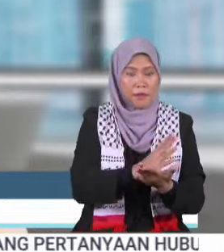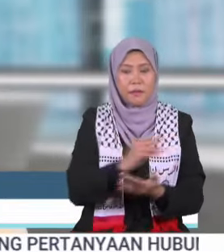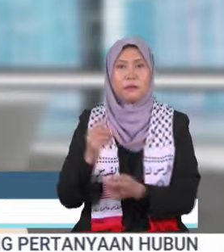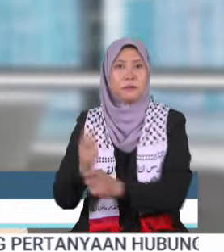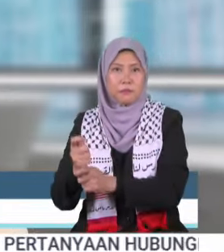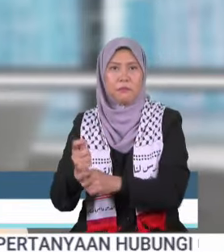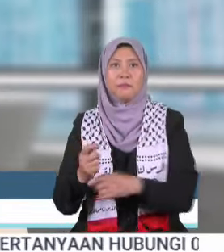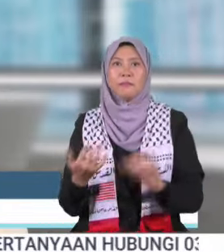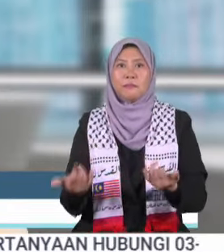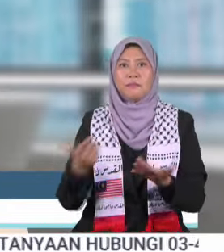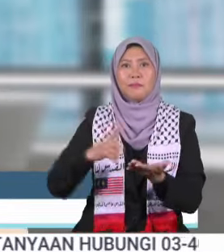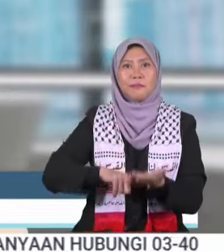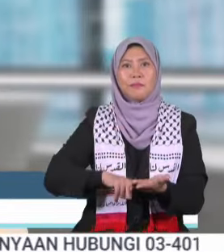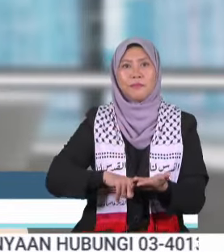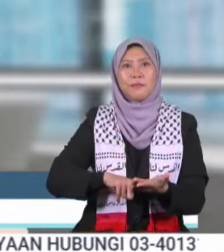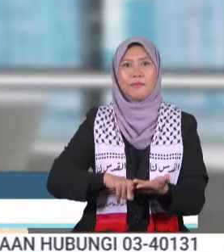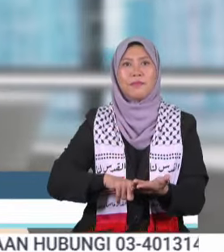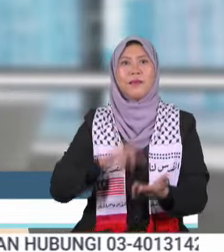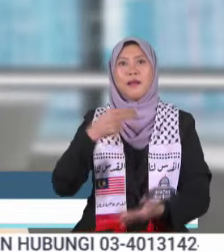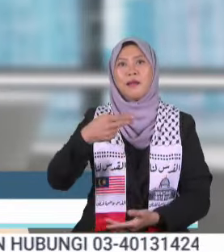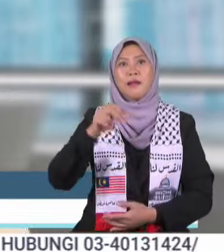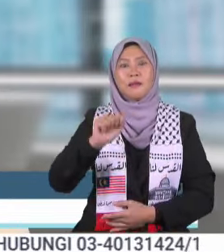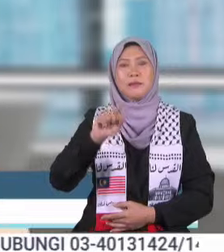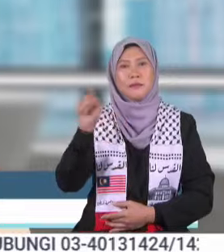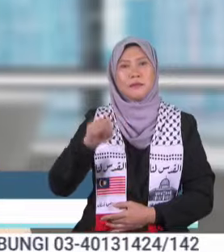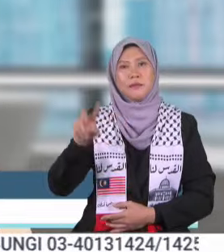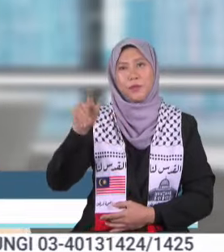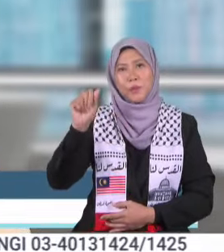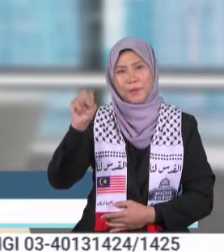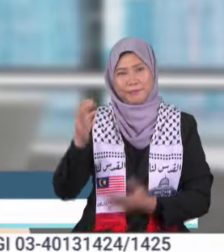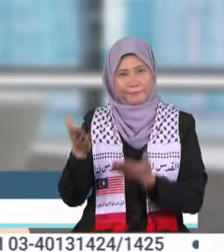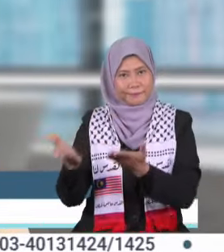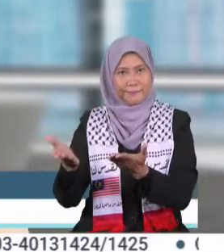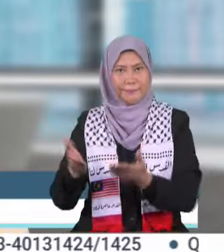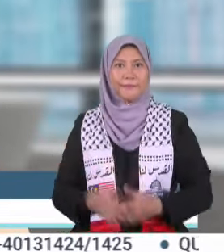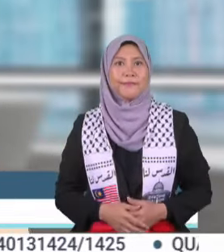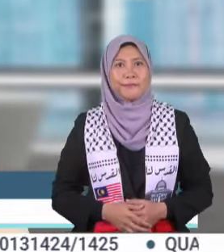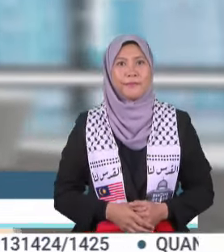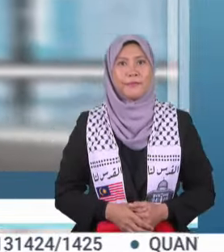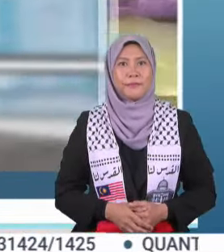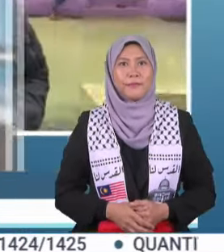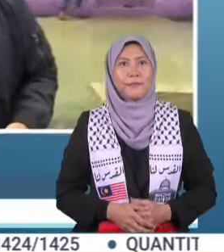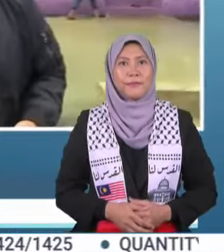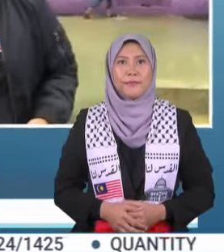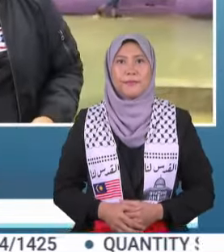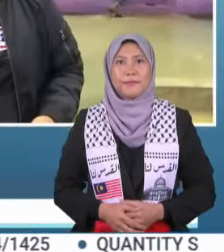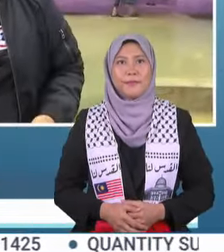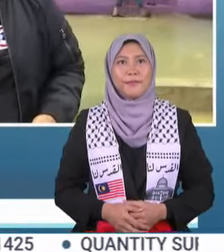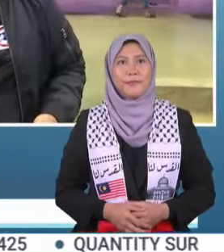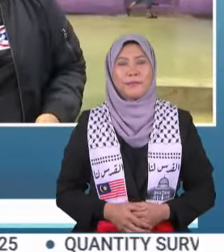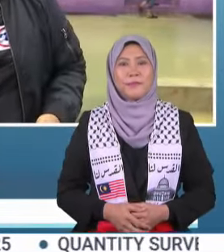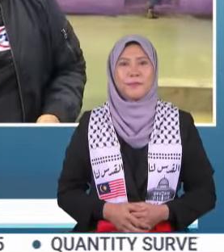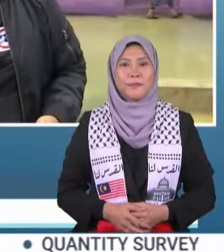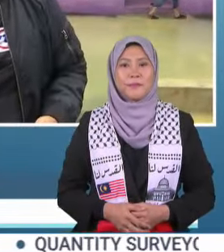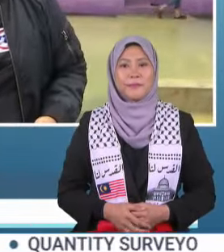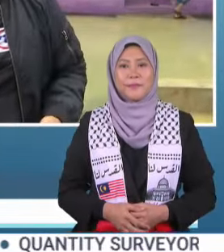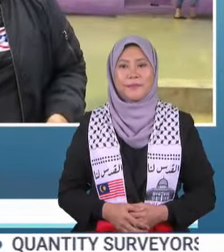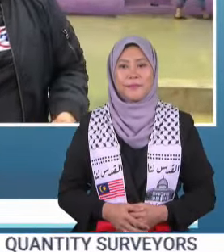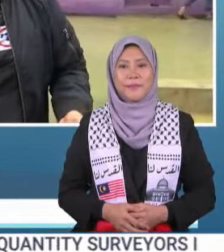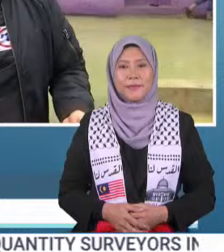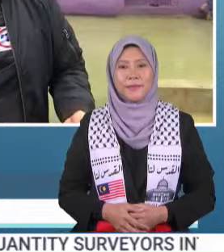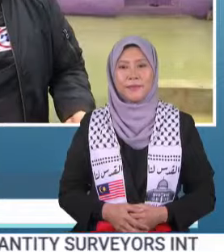terus sahaja bersama Rakan pelapor Mohamad hazwan Azman di lokasi silakan Azwan